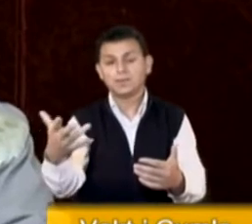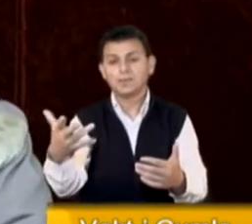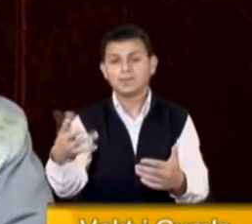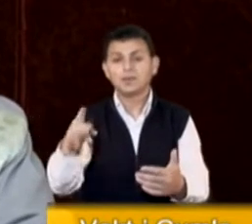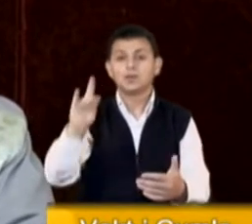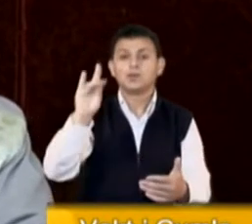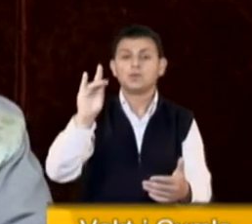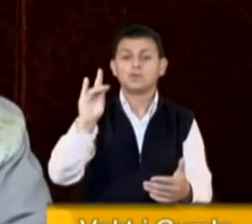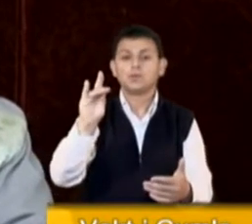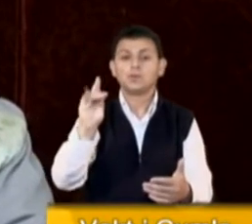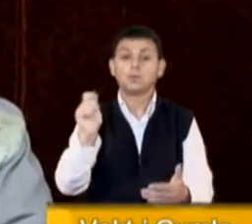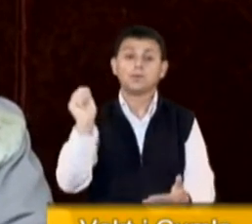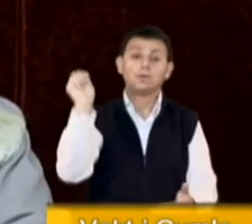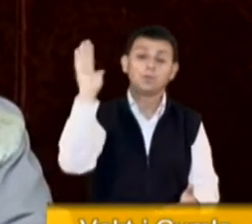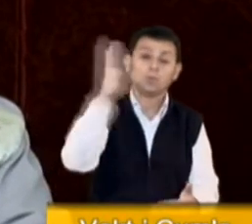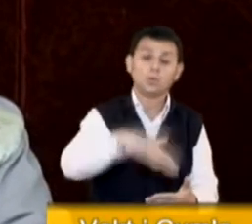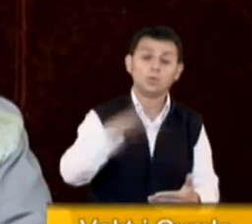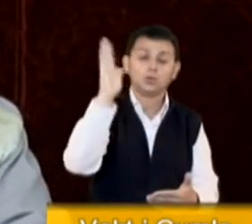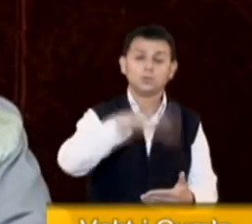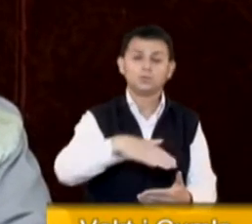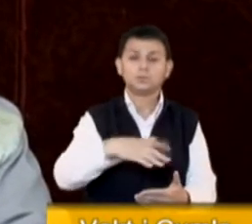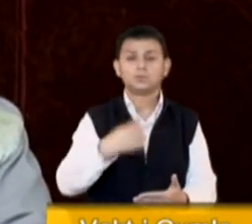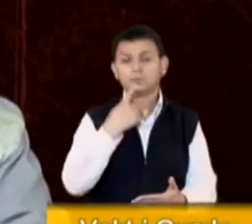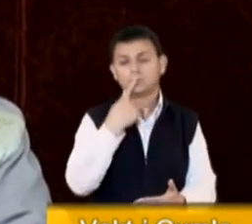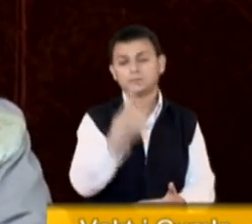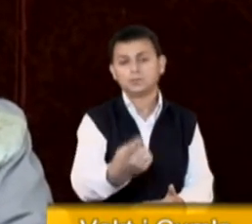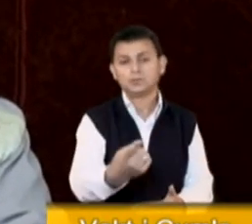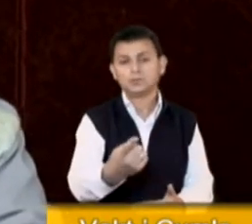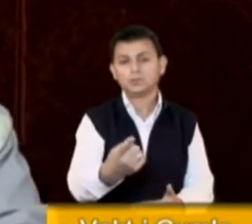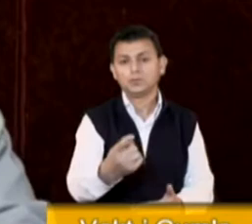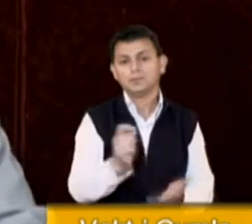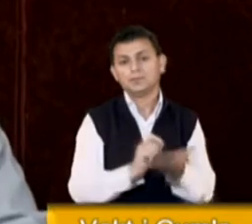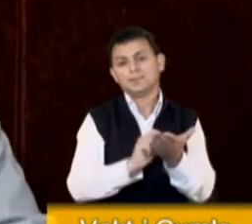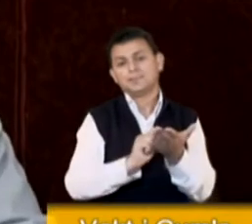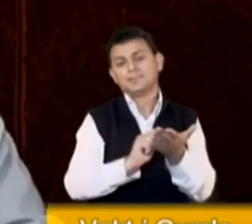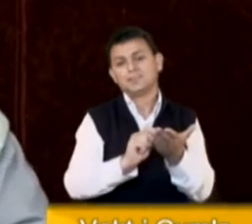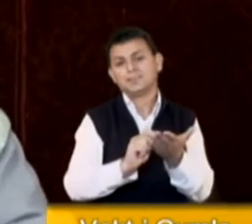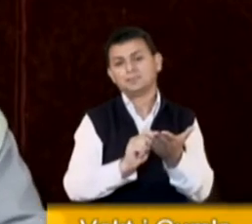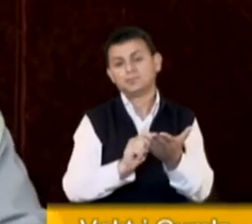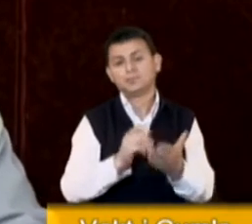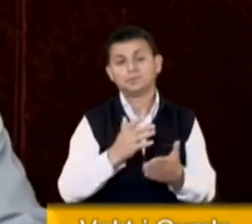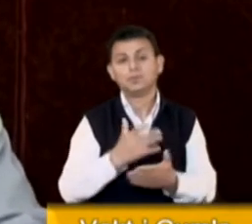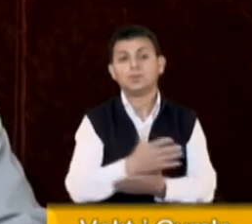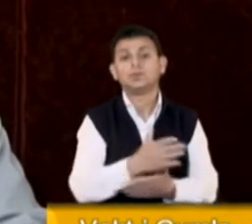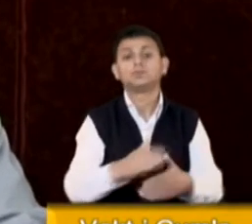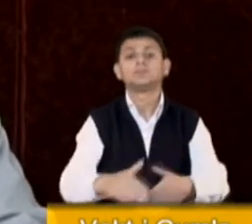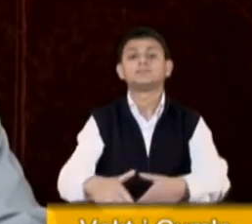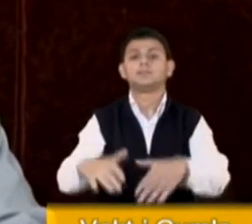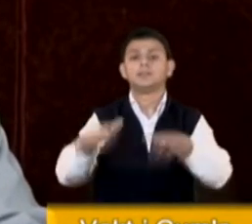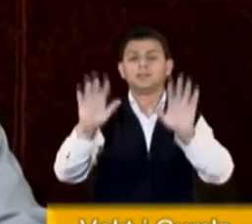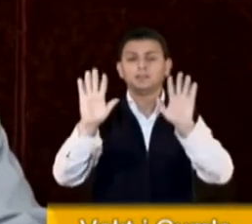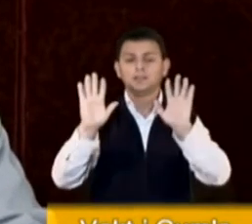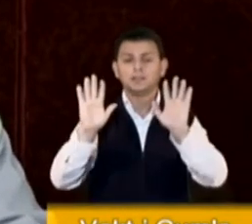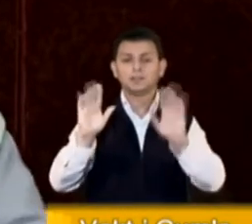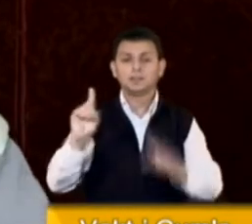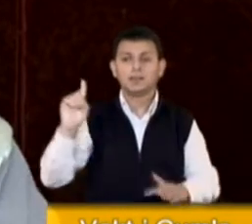maalesef latife gibi geliyor ama bu tip pek çok batıl şeyler maalesef ve maat teessüf topluma, cemaat arasına, Müslüman